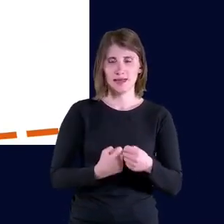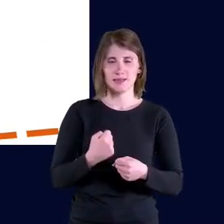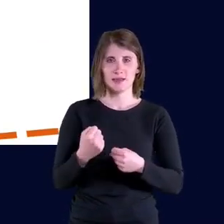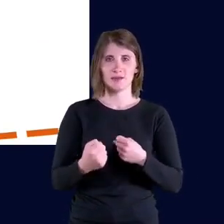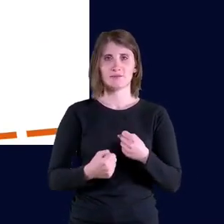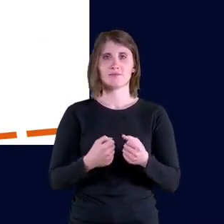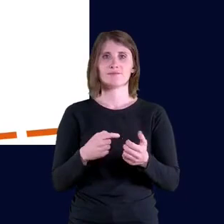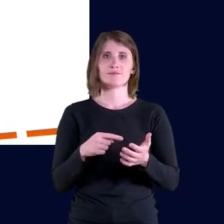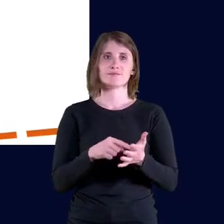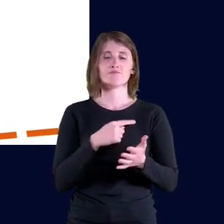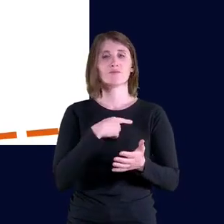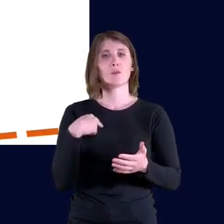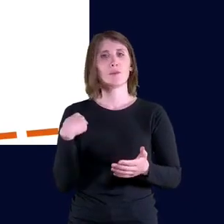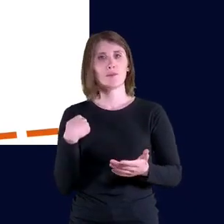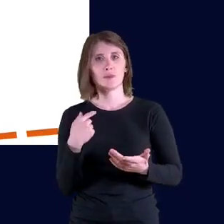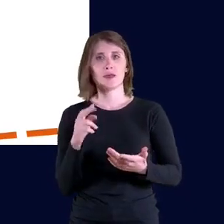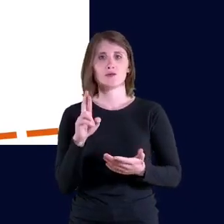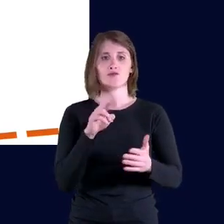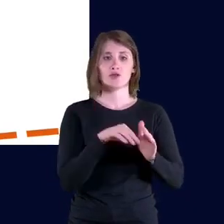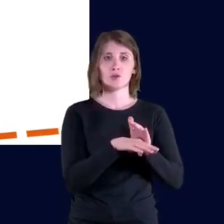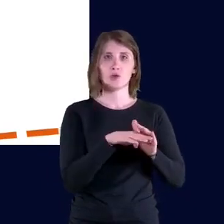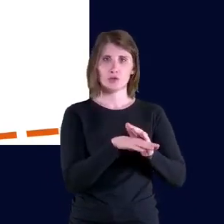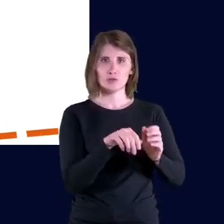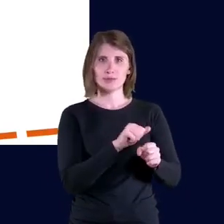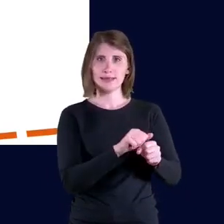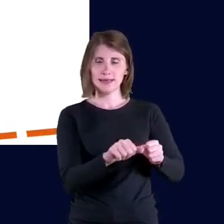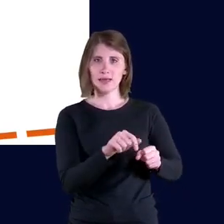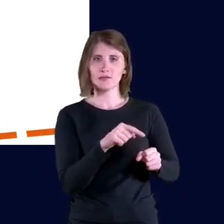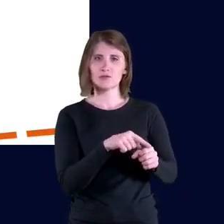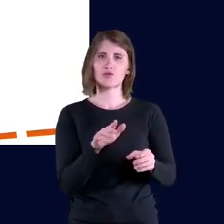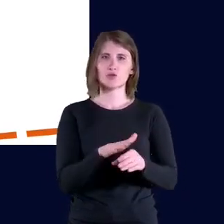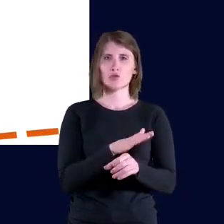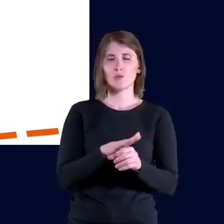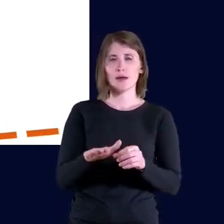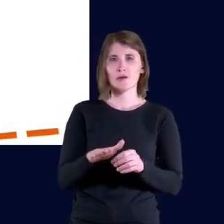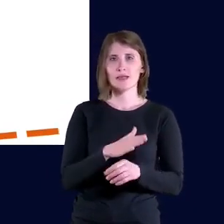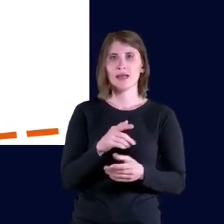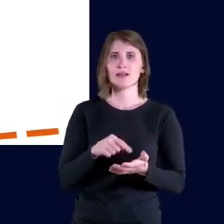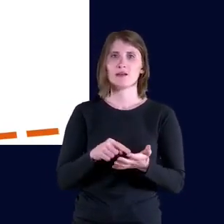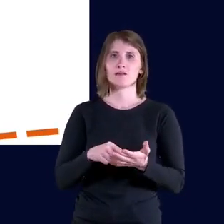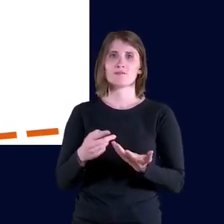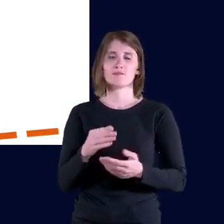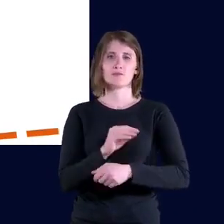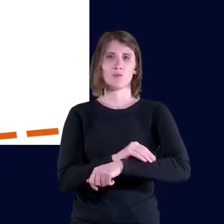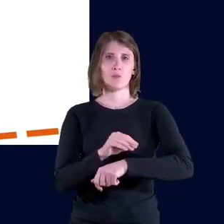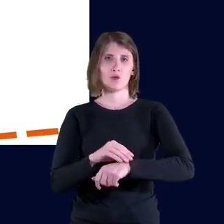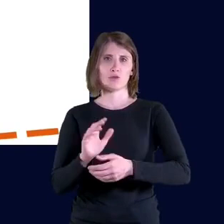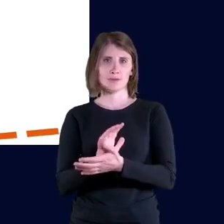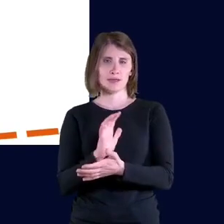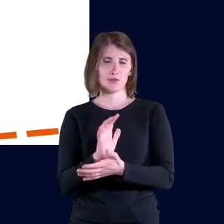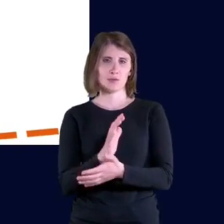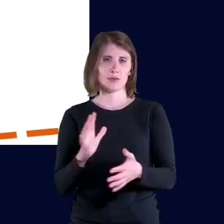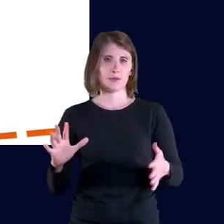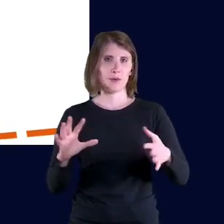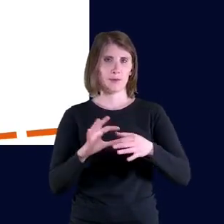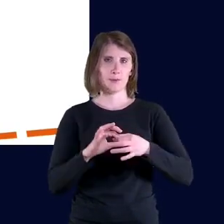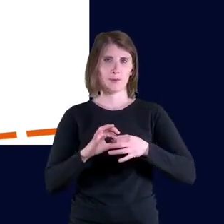to co się pojawia w repozytorium uzupełnia również ten moduł czasopisma